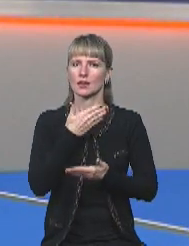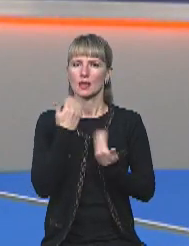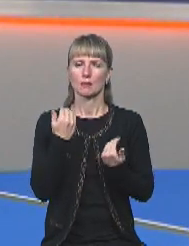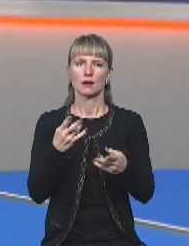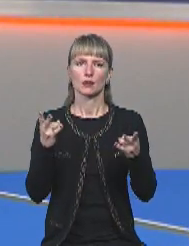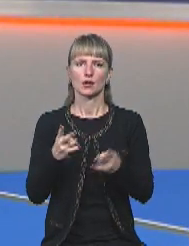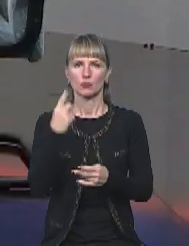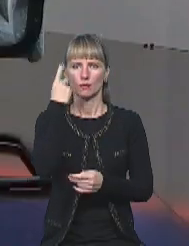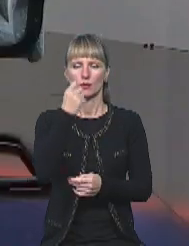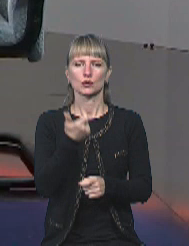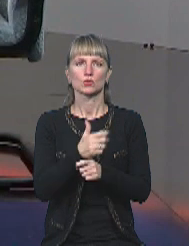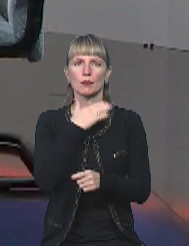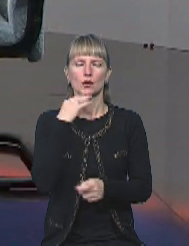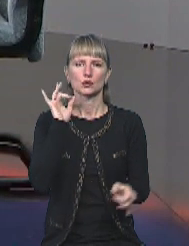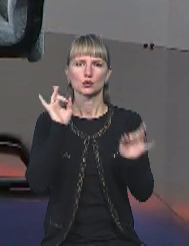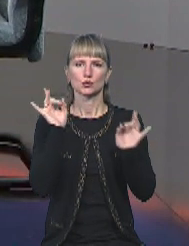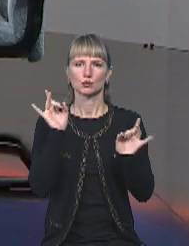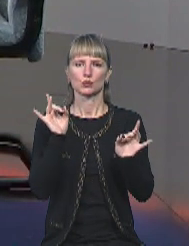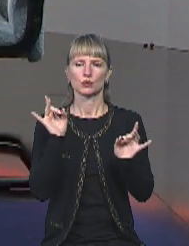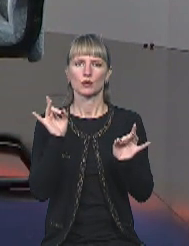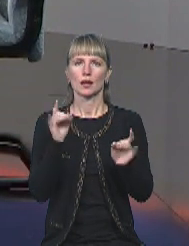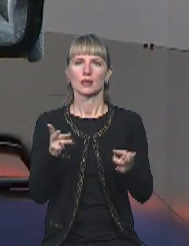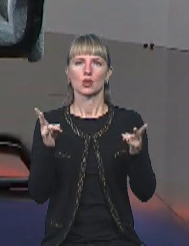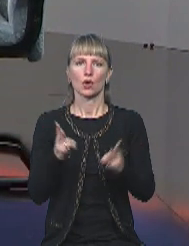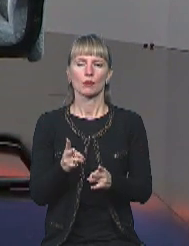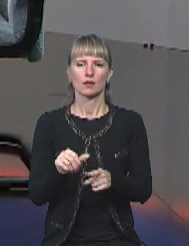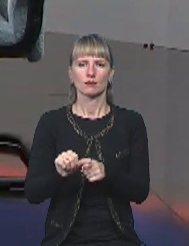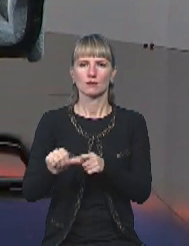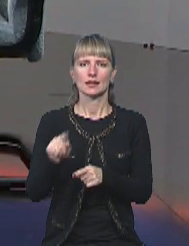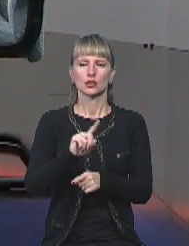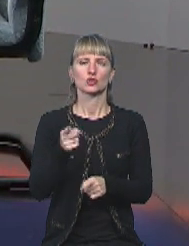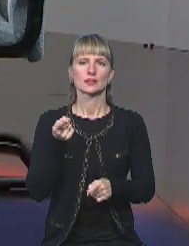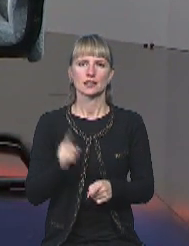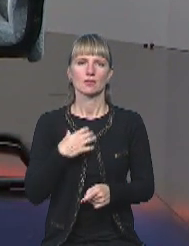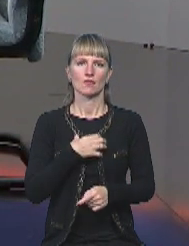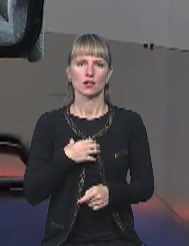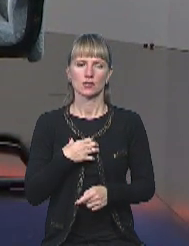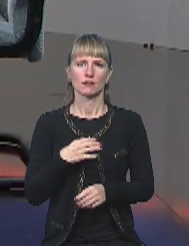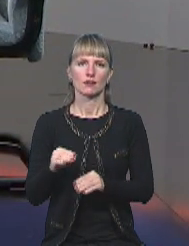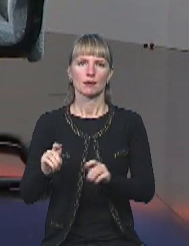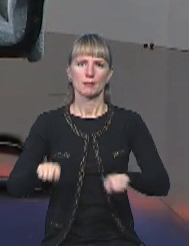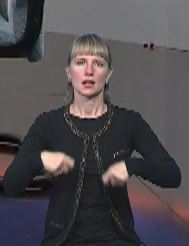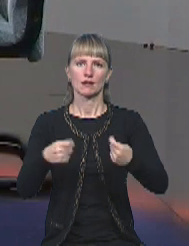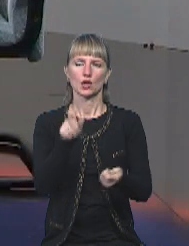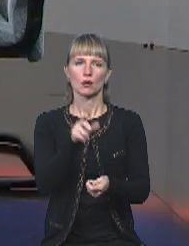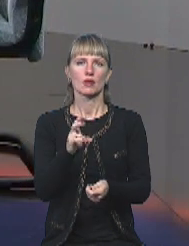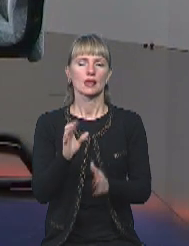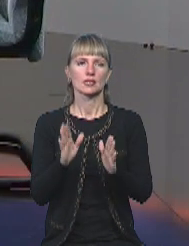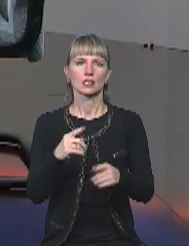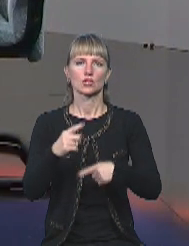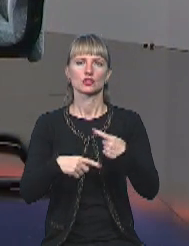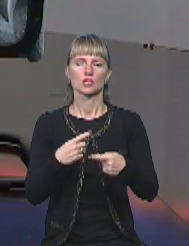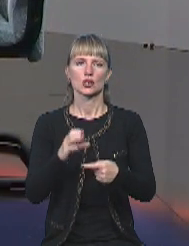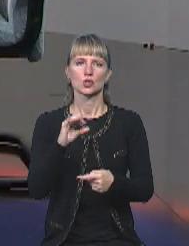потрібною інформацією. Дуже багато шуму цього. Дуже багато шуму. Необхідно виокремлювати те, що дійсно важливо, доносити до людей не тільки через